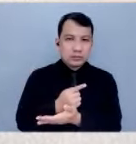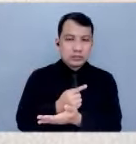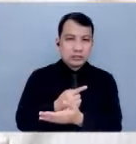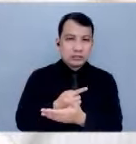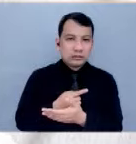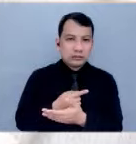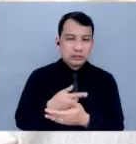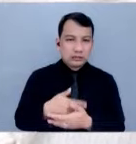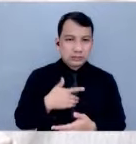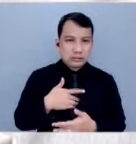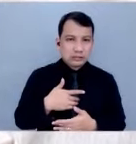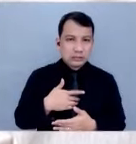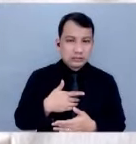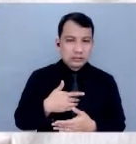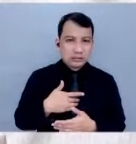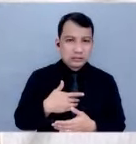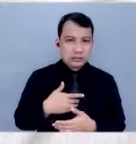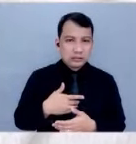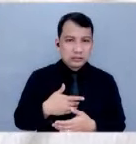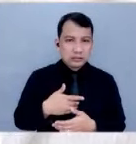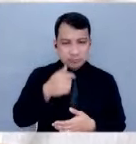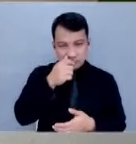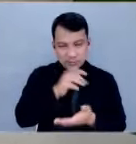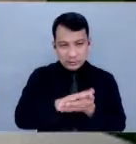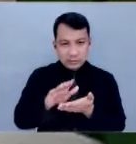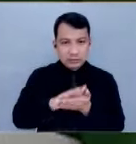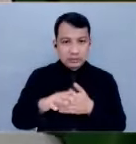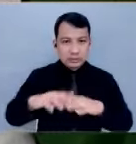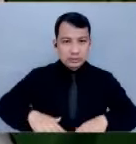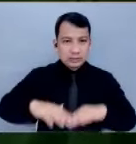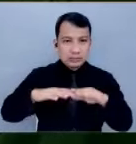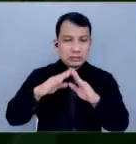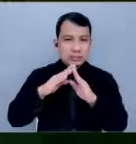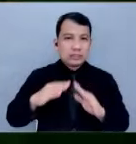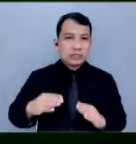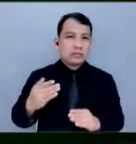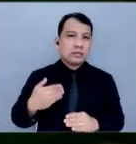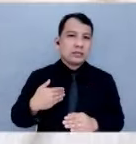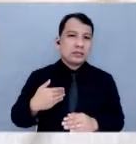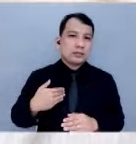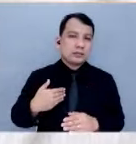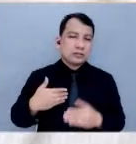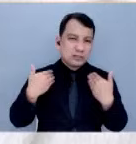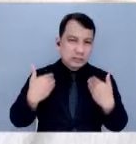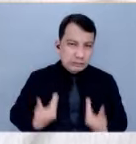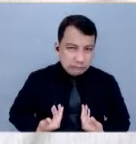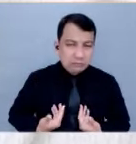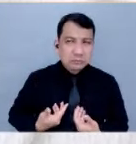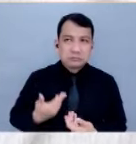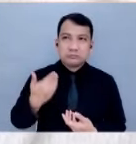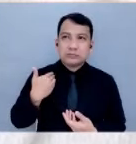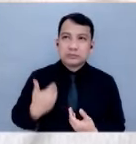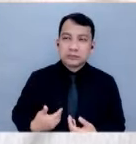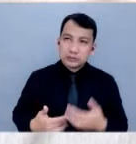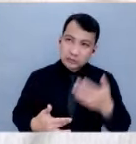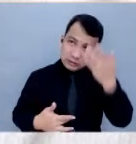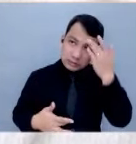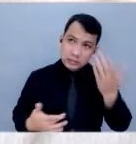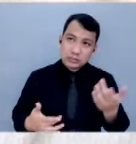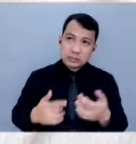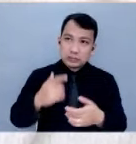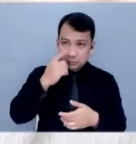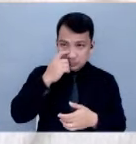niya. Naglinis po kami ng gamit kasi po inaabot na po yung bahay namin. Bagsak po yung katawan ko, then wala po, sobrang tamblay ko po